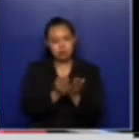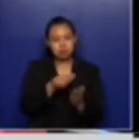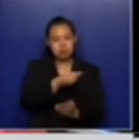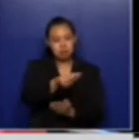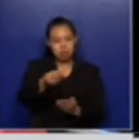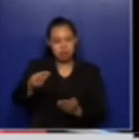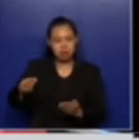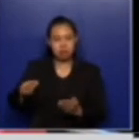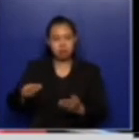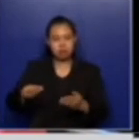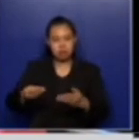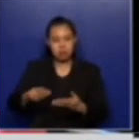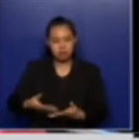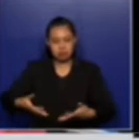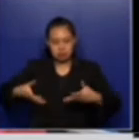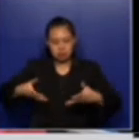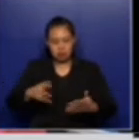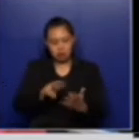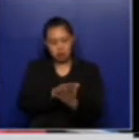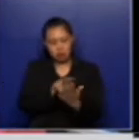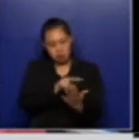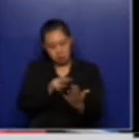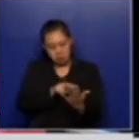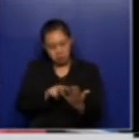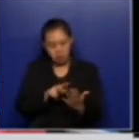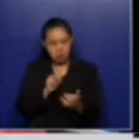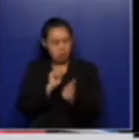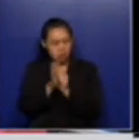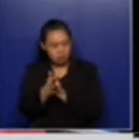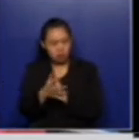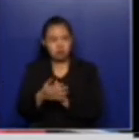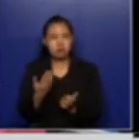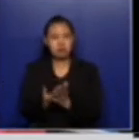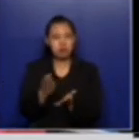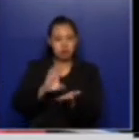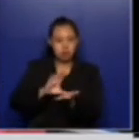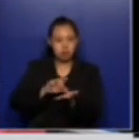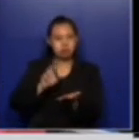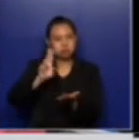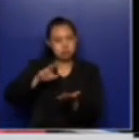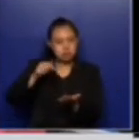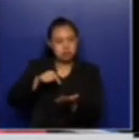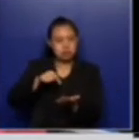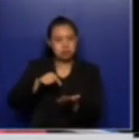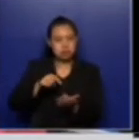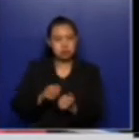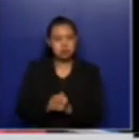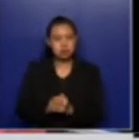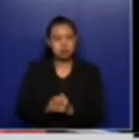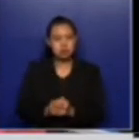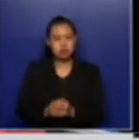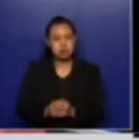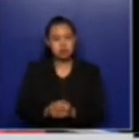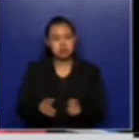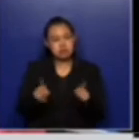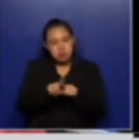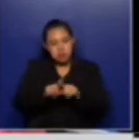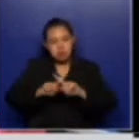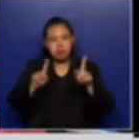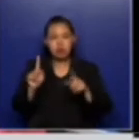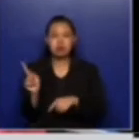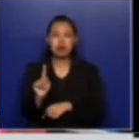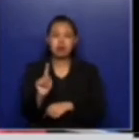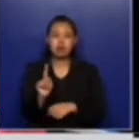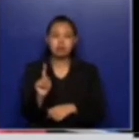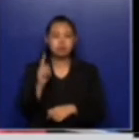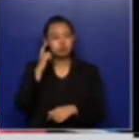2ลังอ่านไม่ทันแล้วเราก็ไม่รู้ว่างบประมาณที่ท่านใช้เนี่ยมันซ้ำซ้อนกันหรือไม่